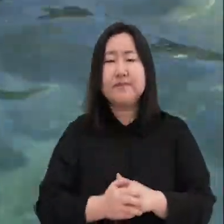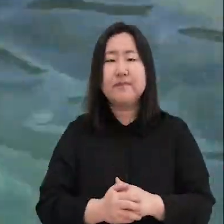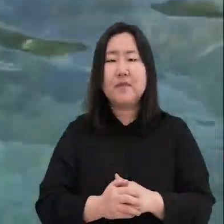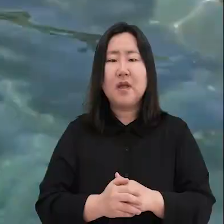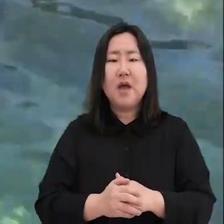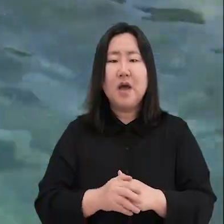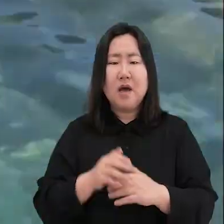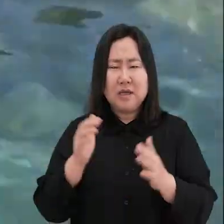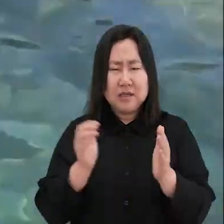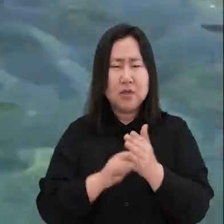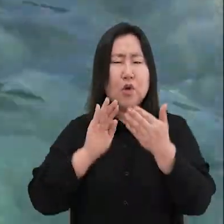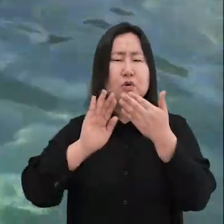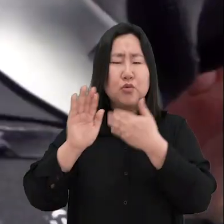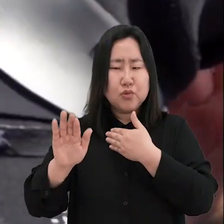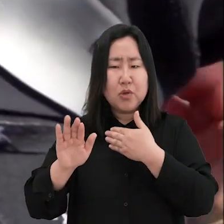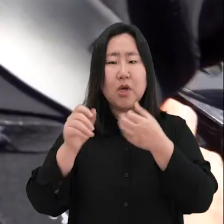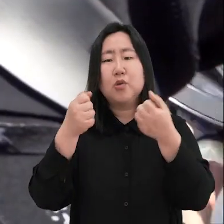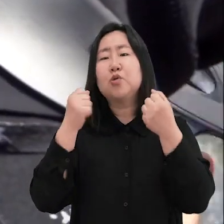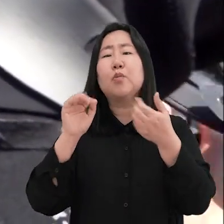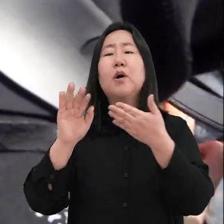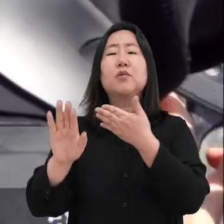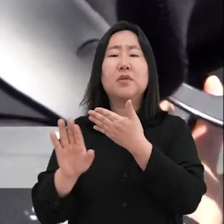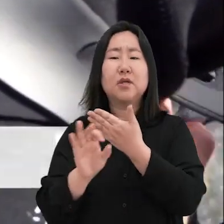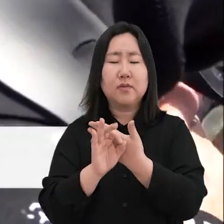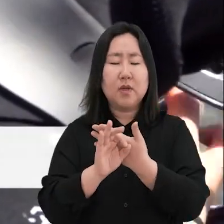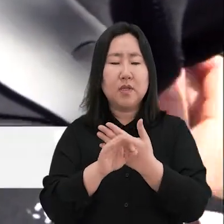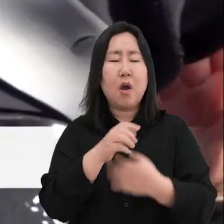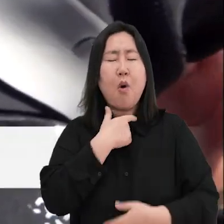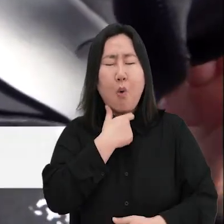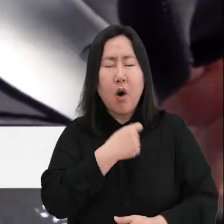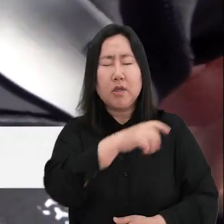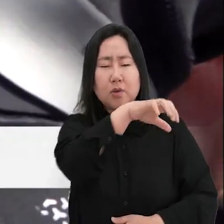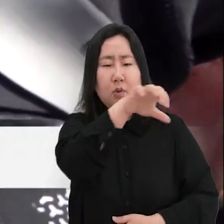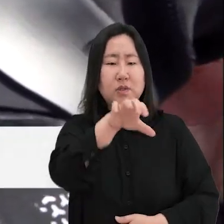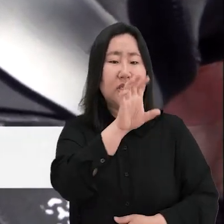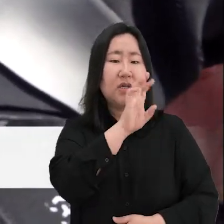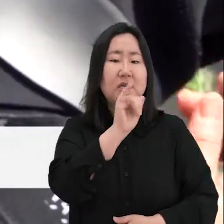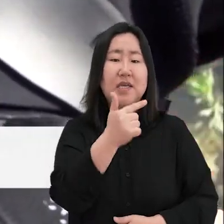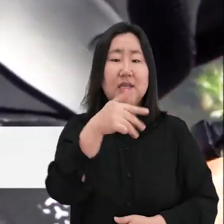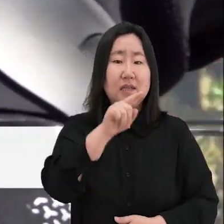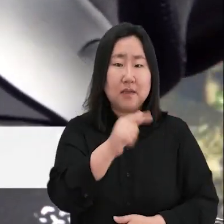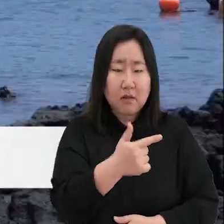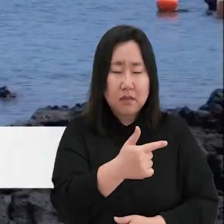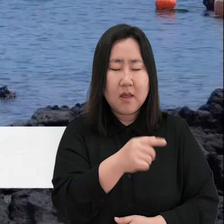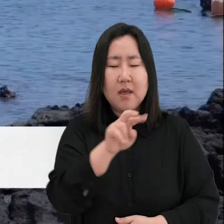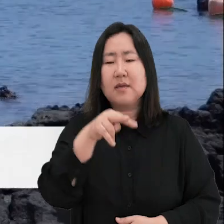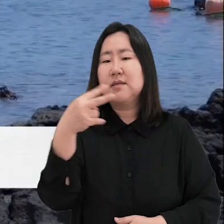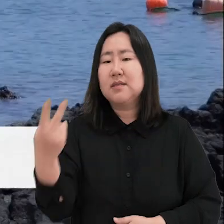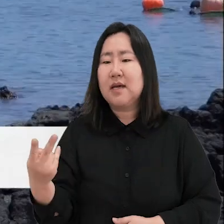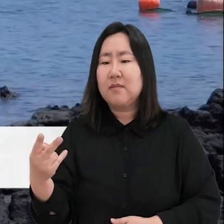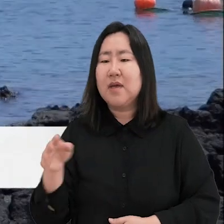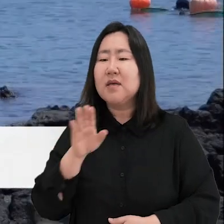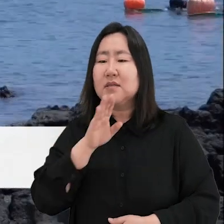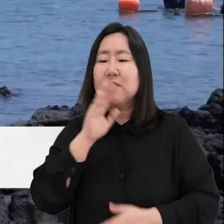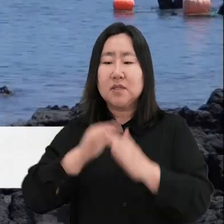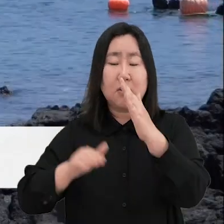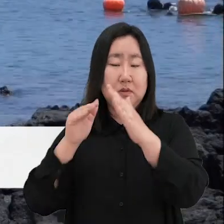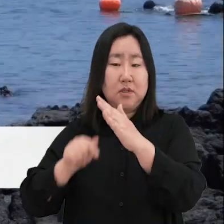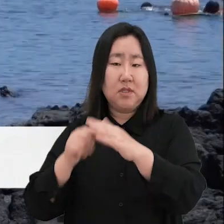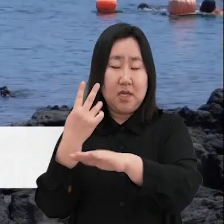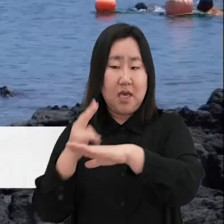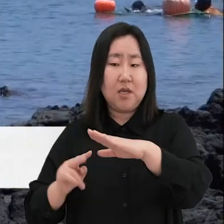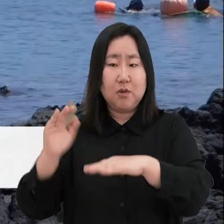진행될 예정인데요 교육과정을 마치면 희망 총계에서 인턴 과정을 거치게 되고 정식 해로